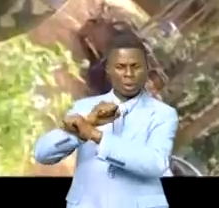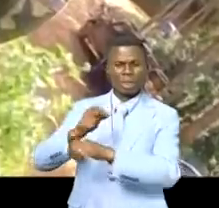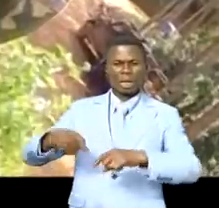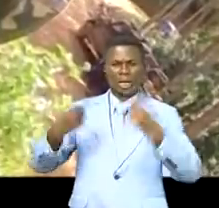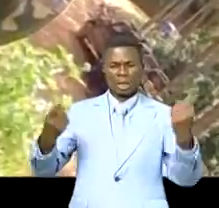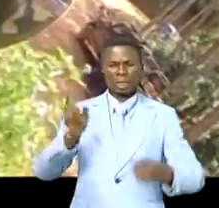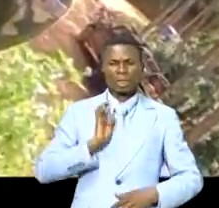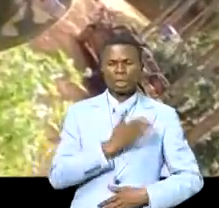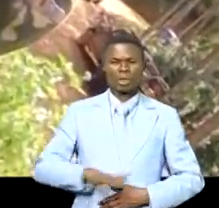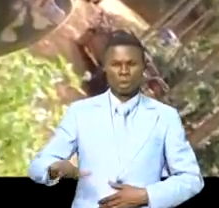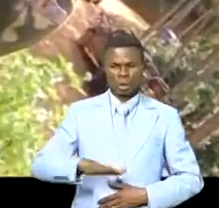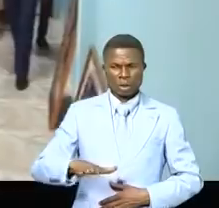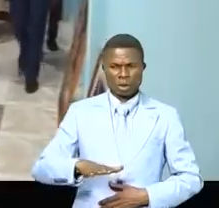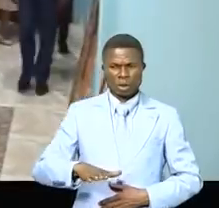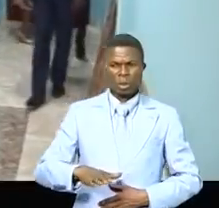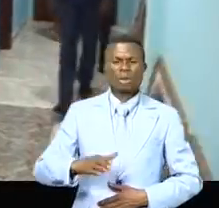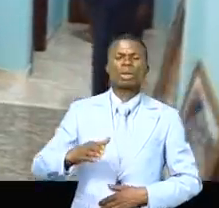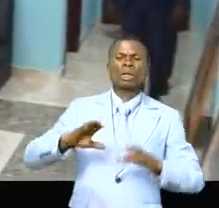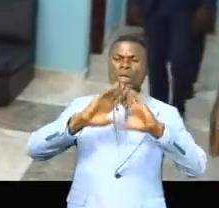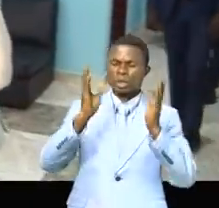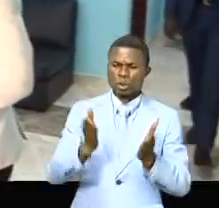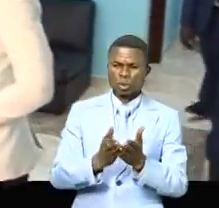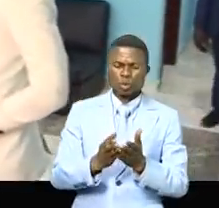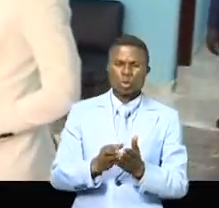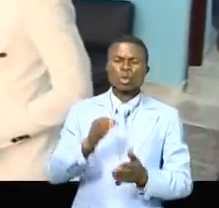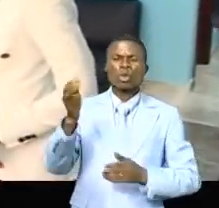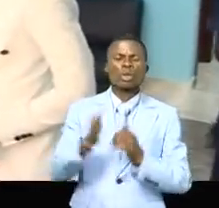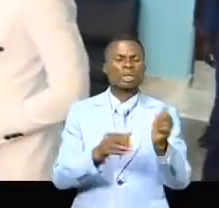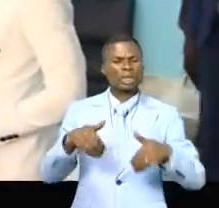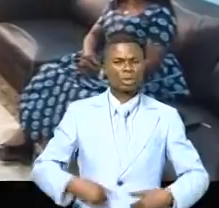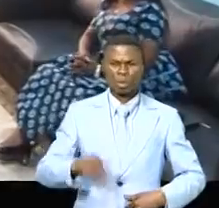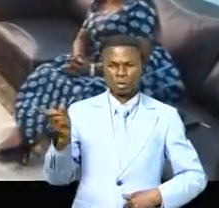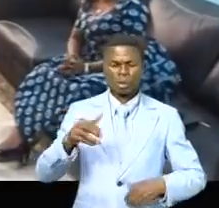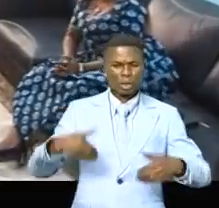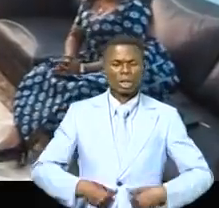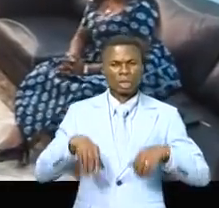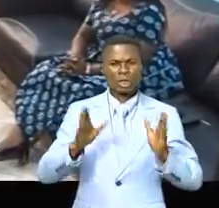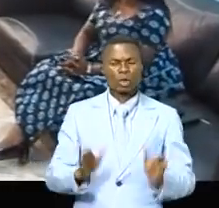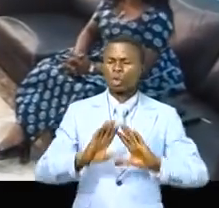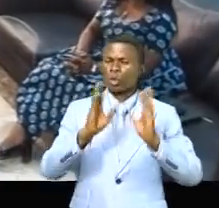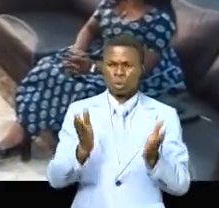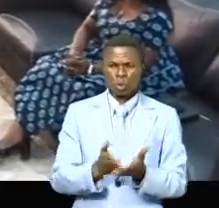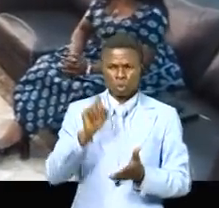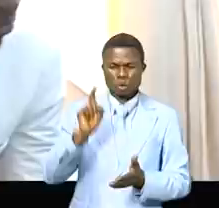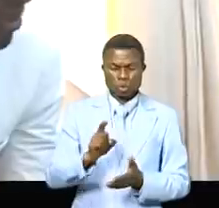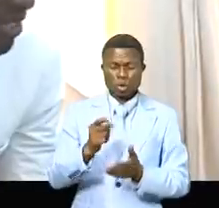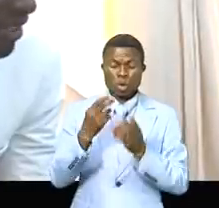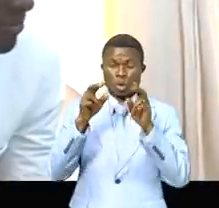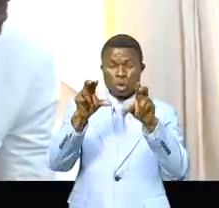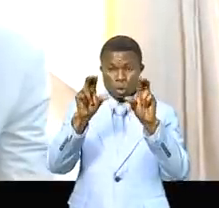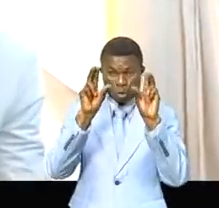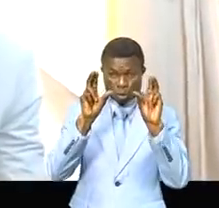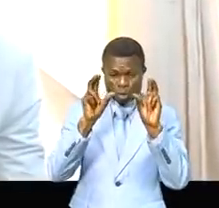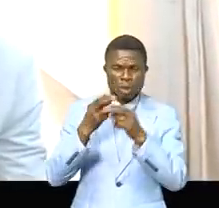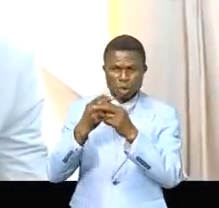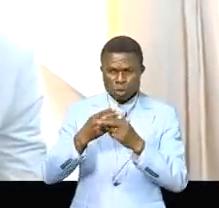de la République et faire échec à toute forme de manipulation de la jeunesse. La jeunesse congolaise dans son ensemble doit ouvrir l'œil et les bons face